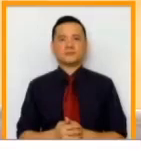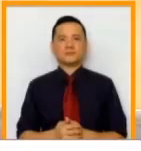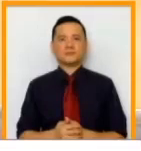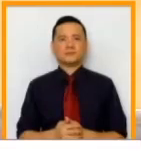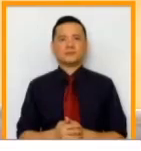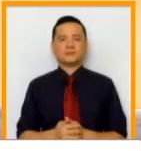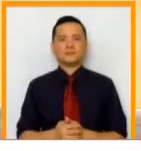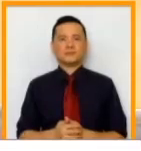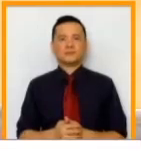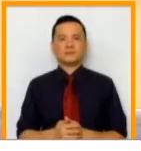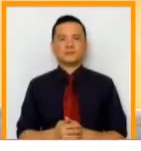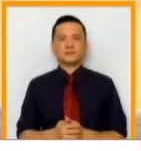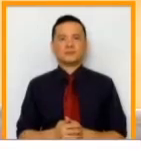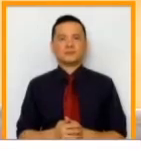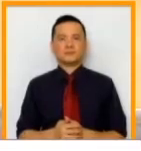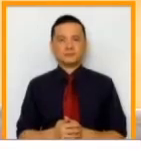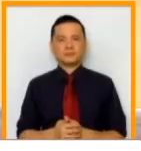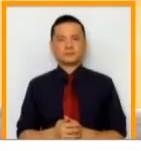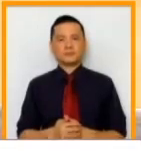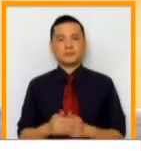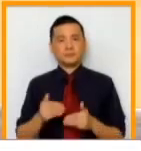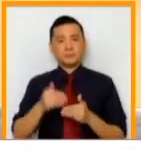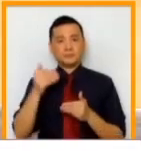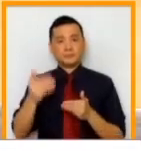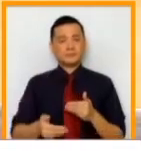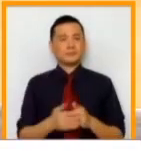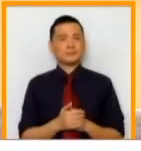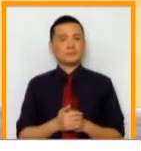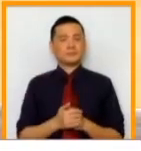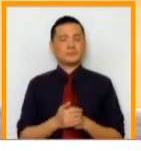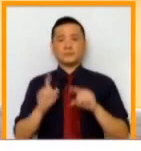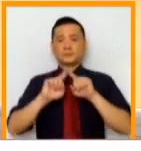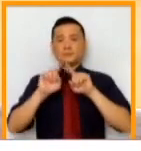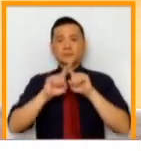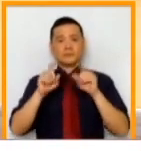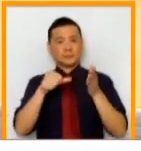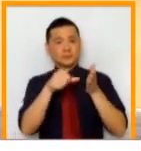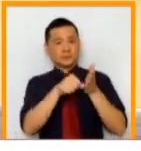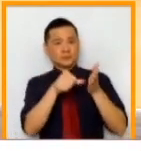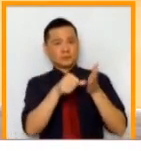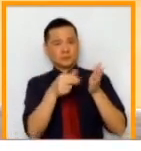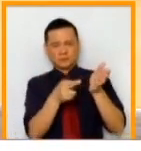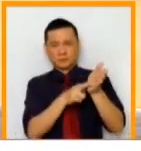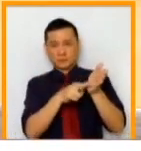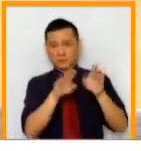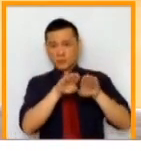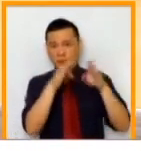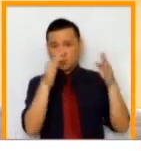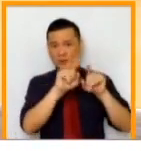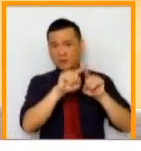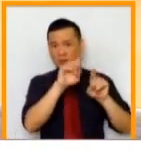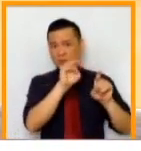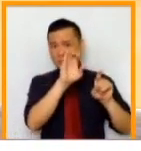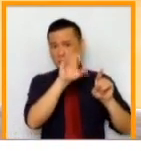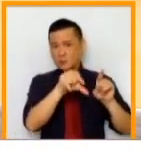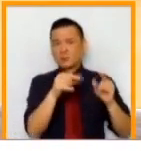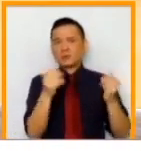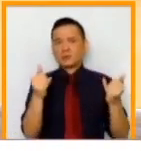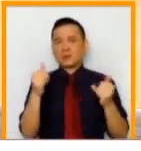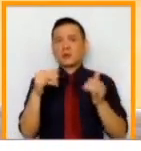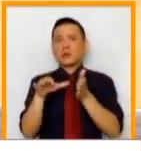Kaugnay ng muling pagbubukas ng voter registration sa mga lugar na naka-MECQ at iba pang issue, baka parahin po natin tagapagsalita ng Comelec si